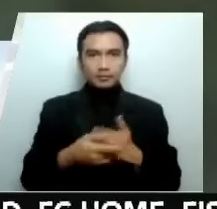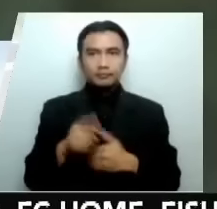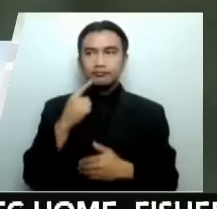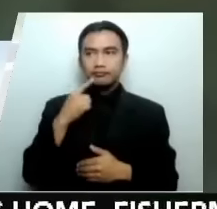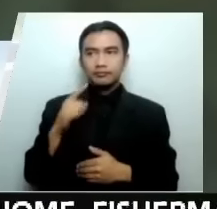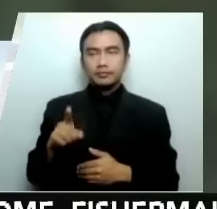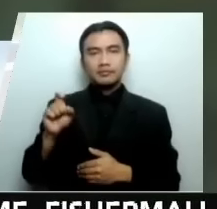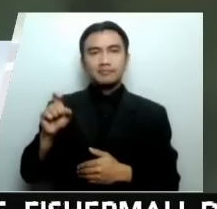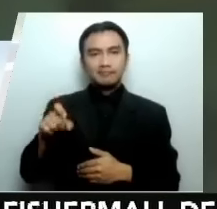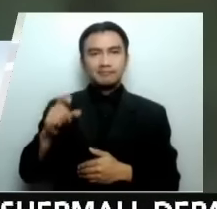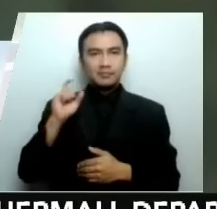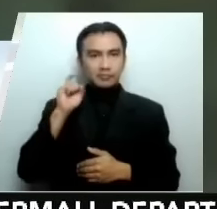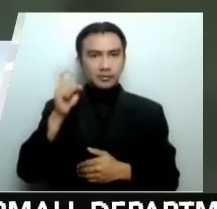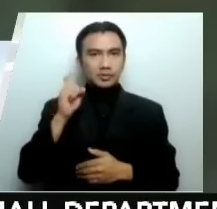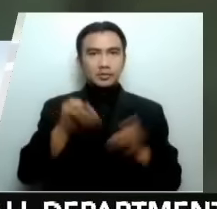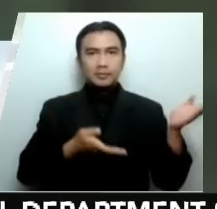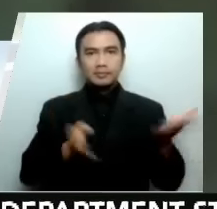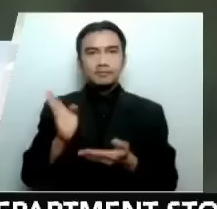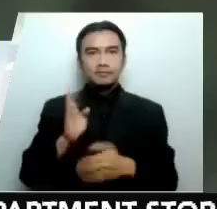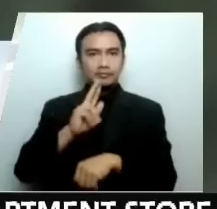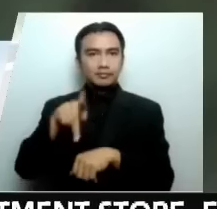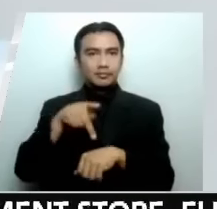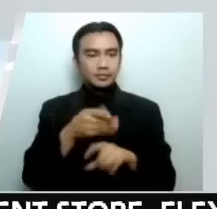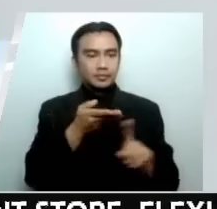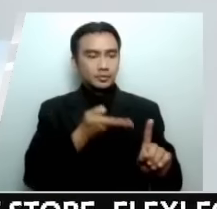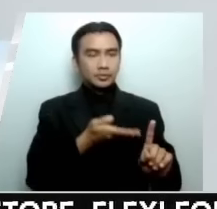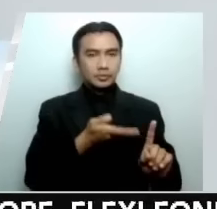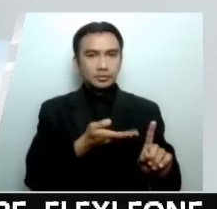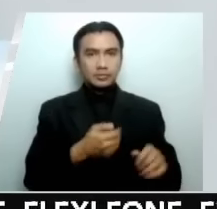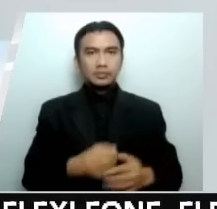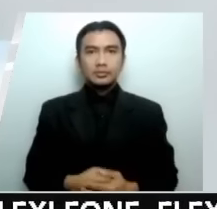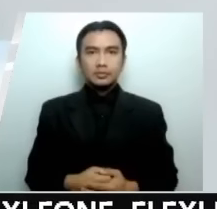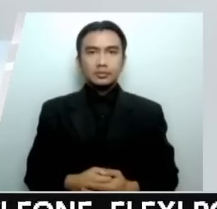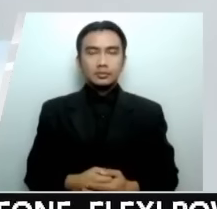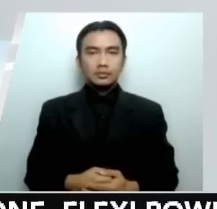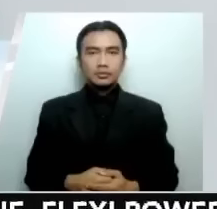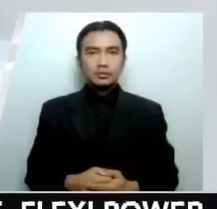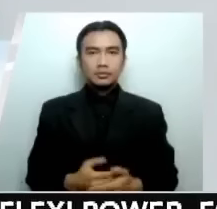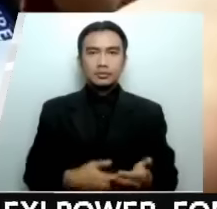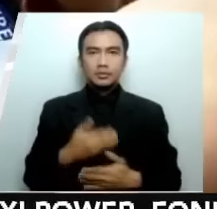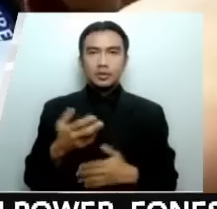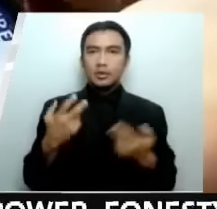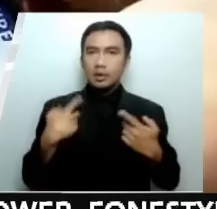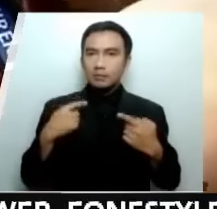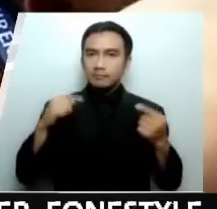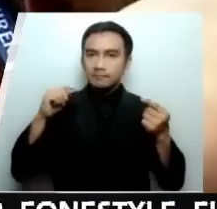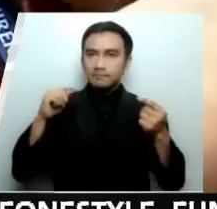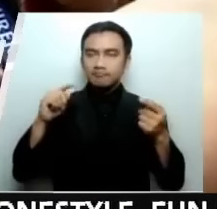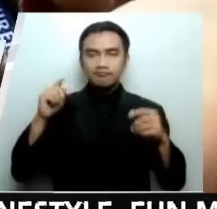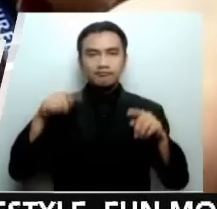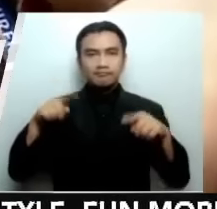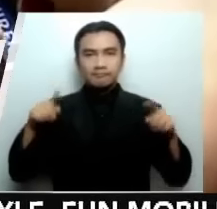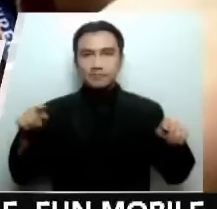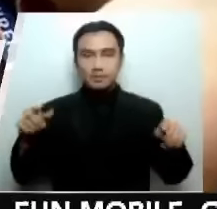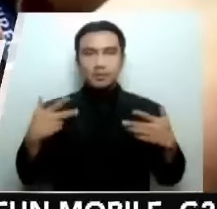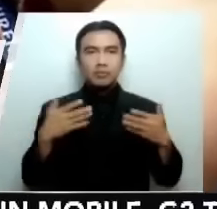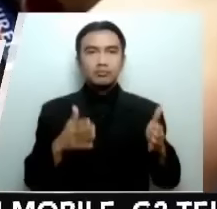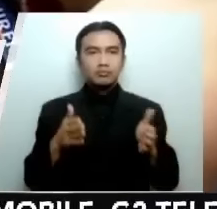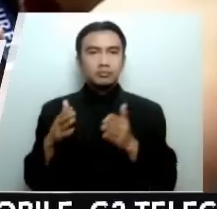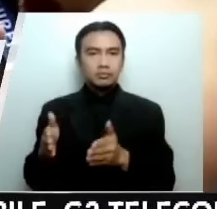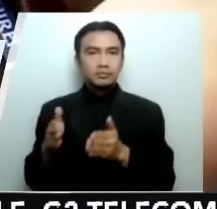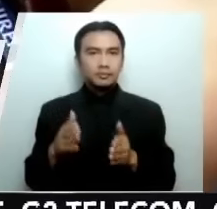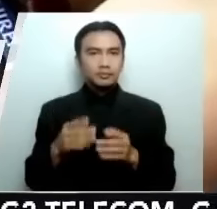ang pagbabalik Pilipinas ng dating kongresista. There are several options na kinoconsider ngayon. Kasama